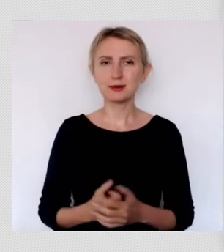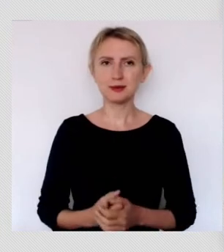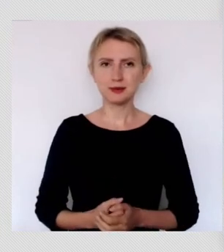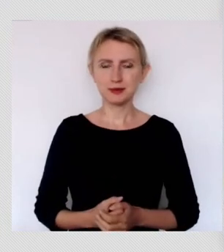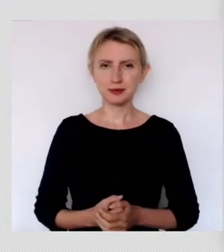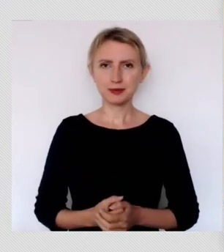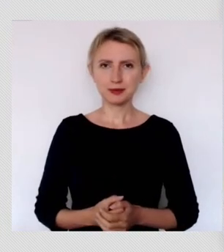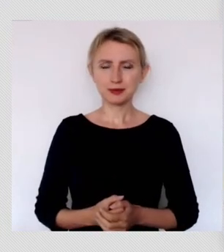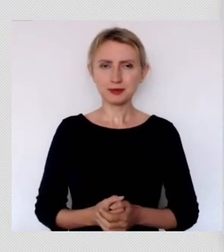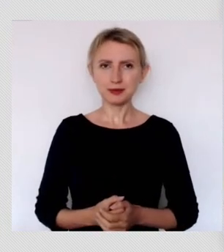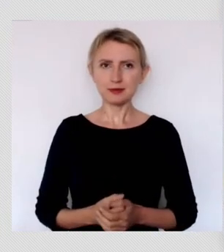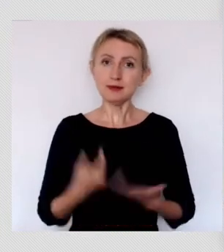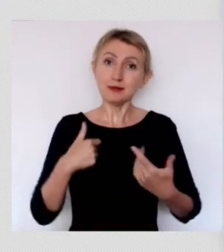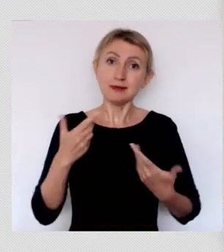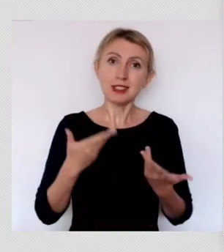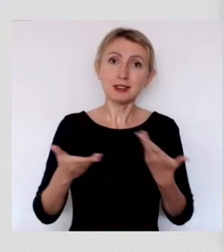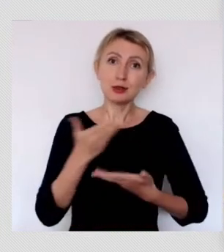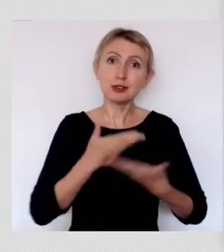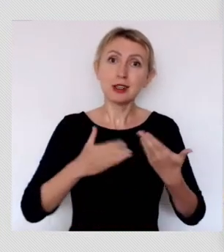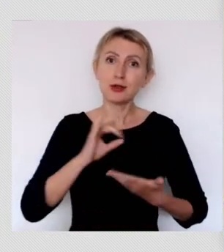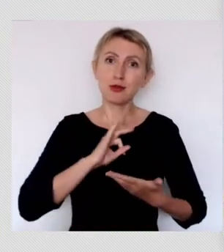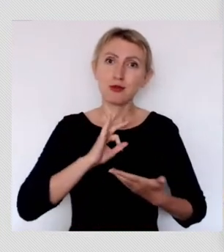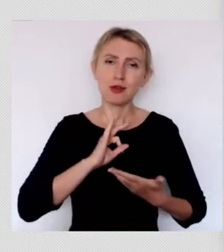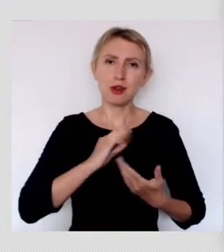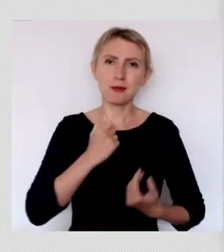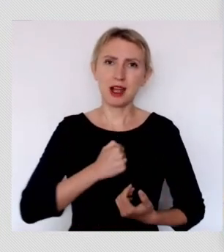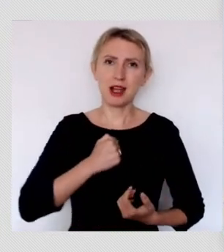Więc dzielę się tą troską po prostu.